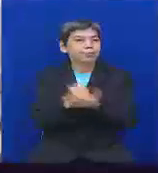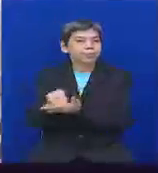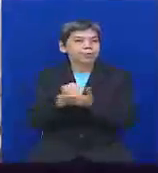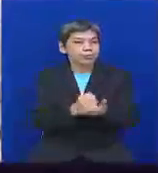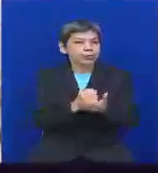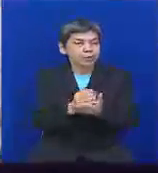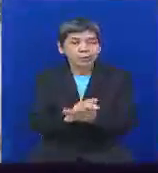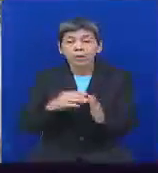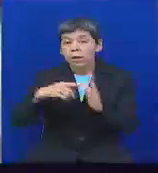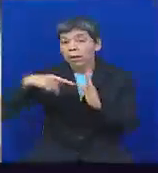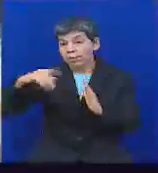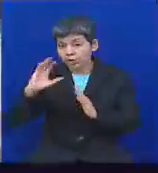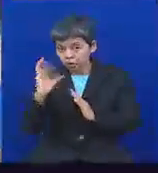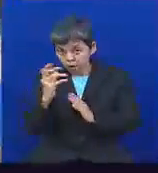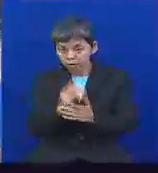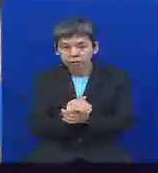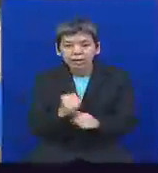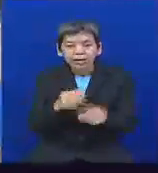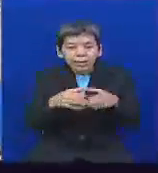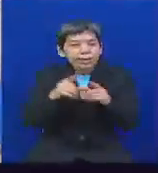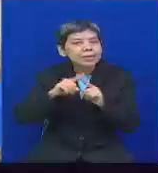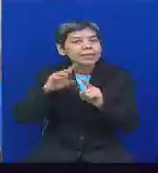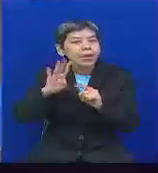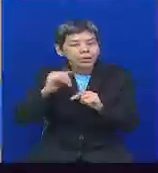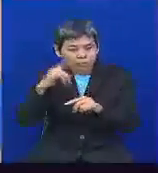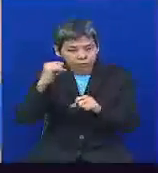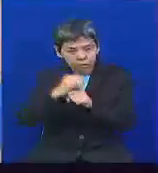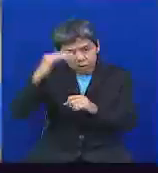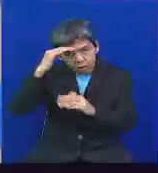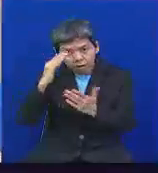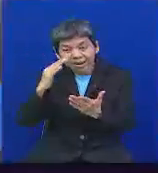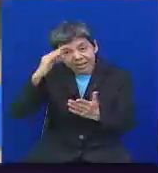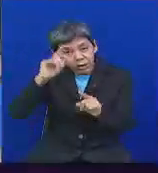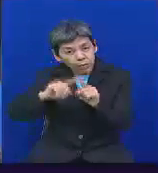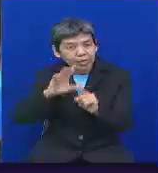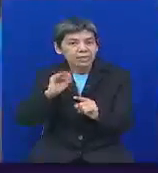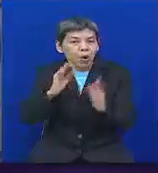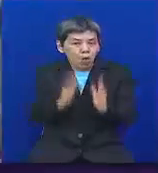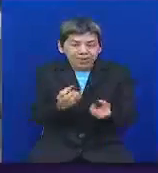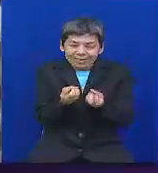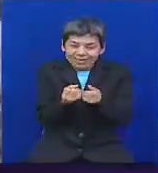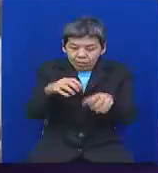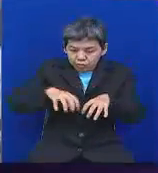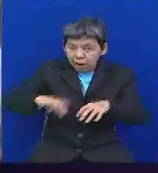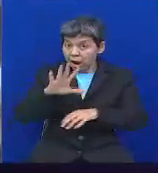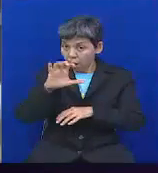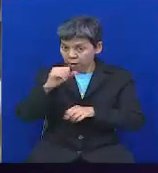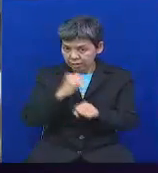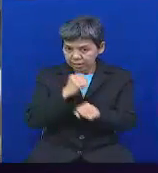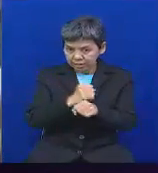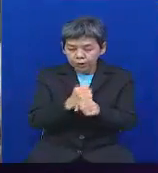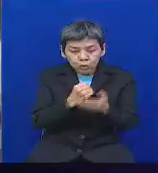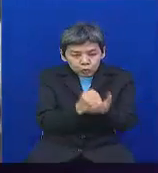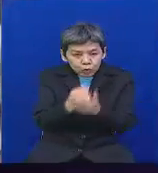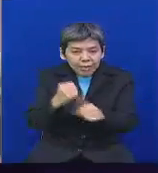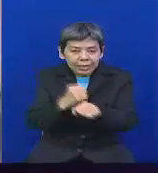ด้านจังหวัดพิษณุโลกค่ะกองบังคับการบินที่46จัดกำลังทหารจำนวน30นายพร้อมถุงบรรจุทรายจำนวน500ใบเข้าช่วย